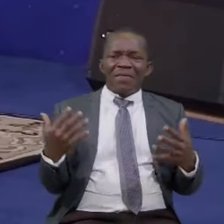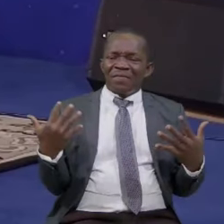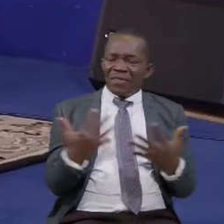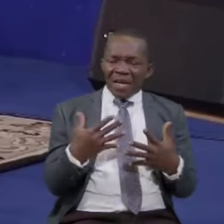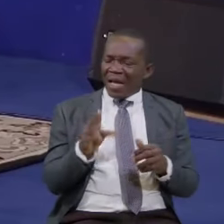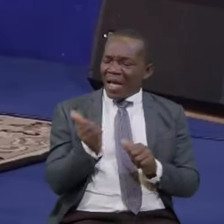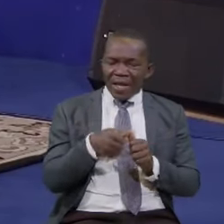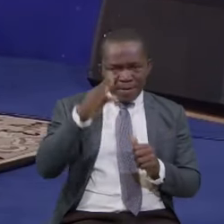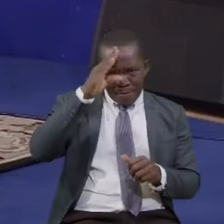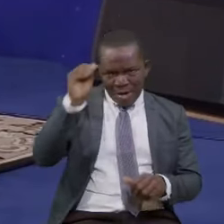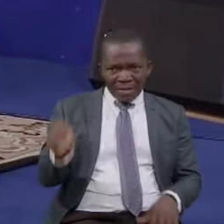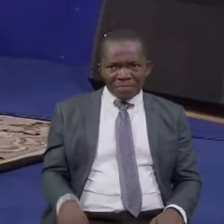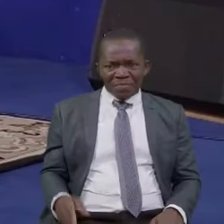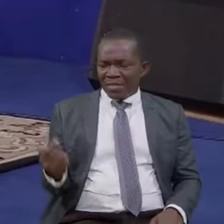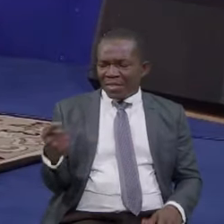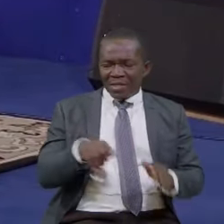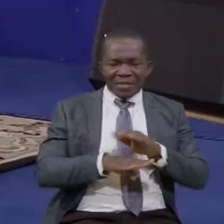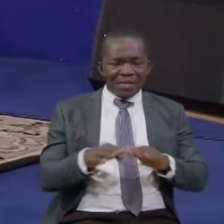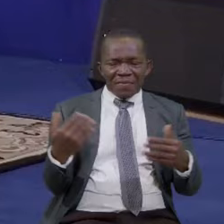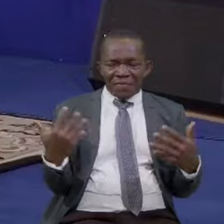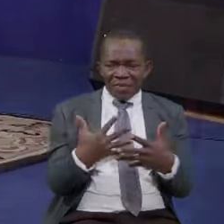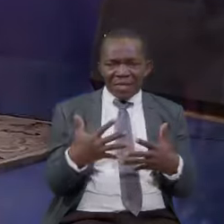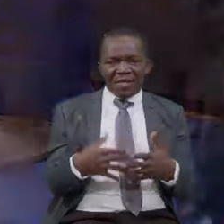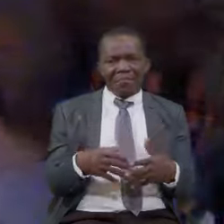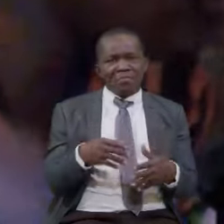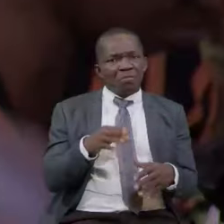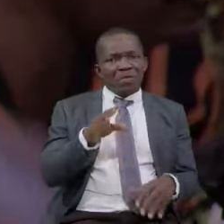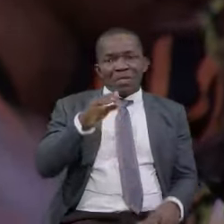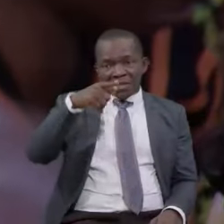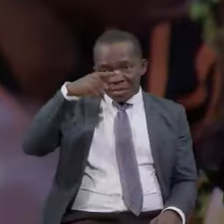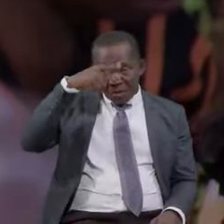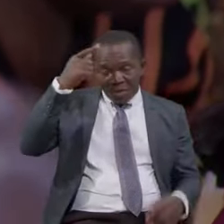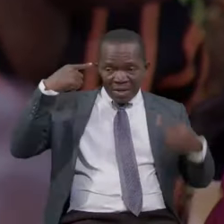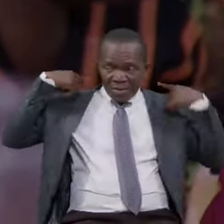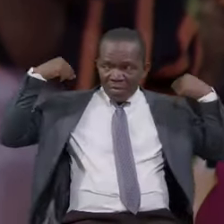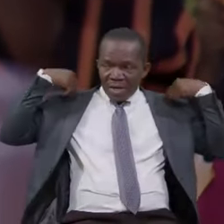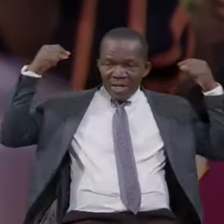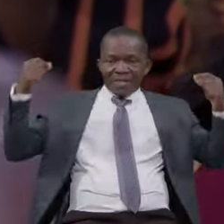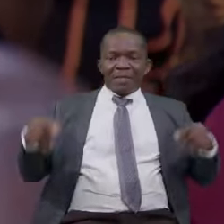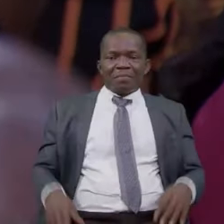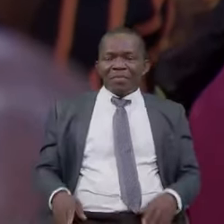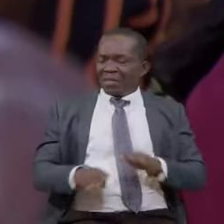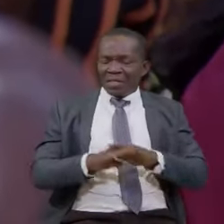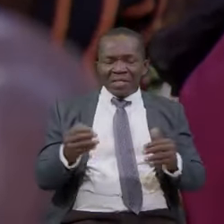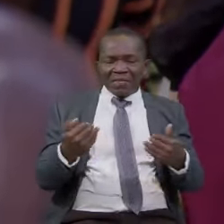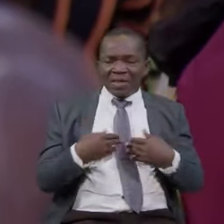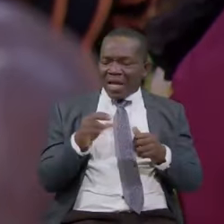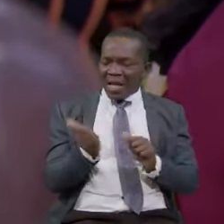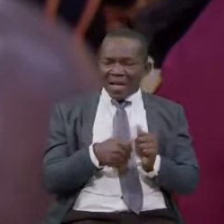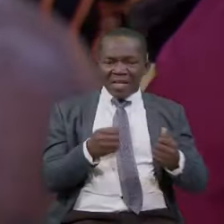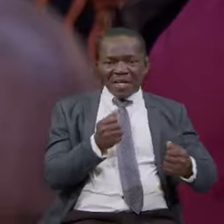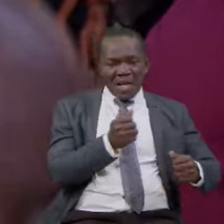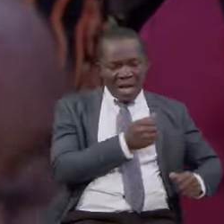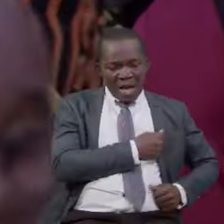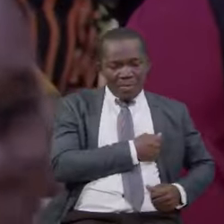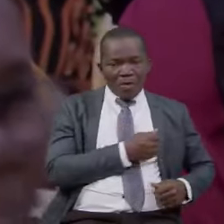l'épée de qui que ce soit le porteur d'armes de qui que ce soit pas nous sommes trop